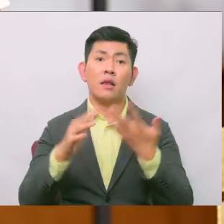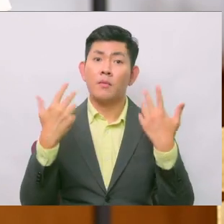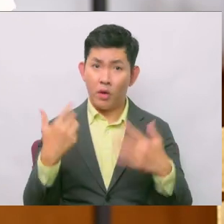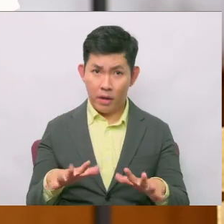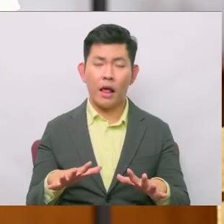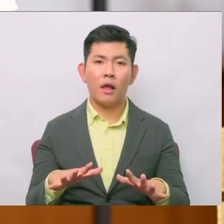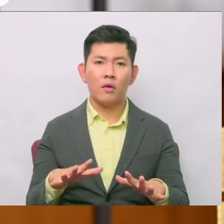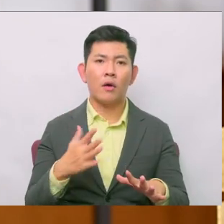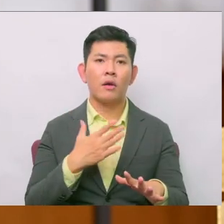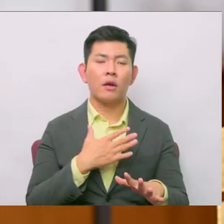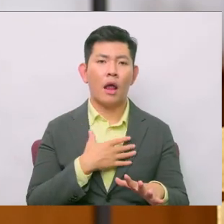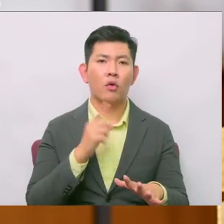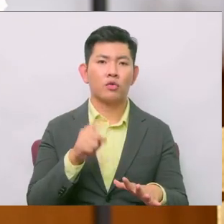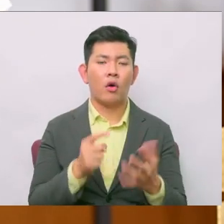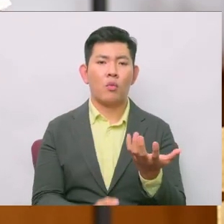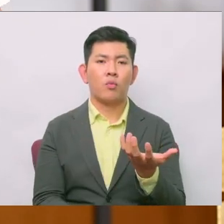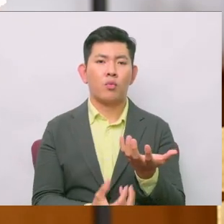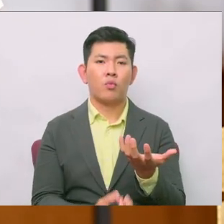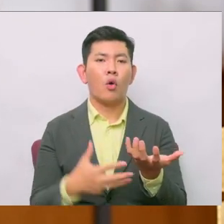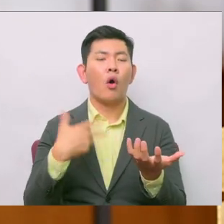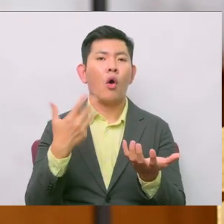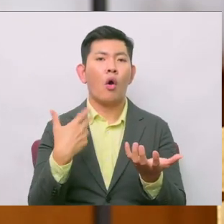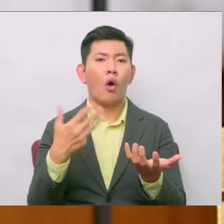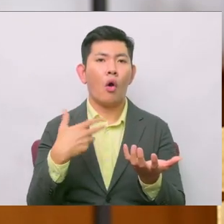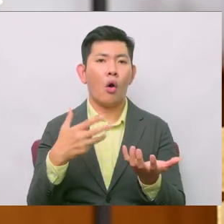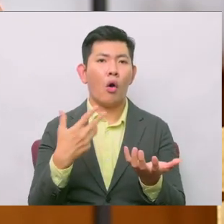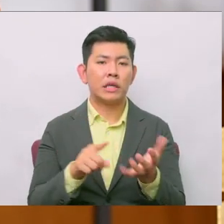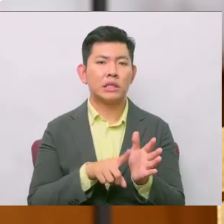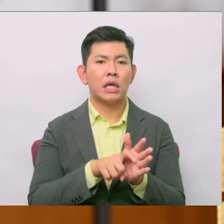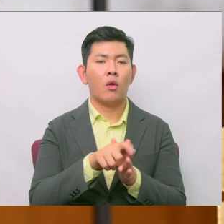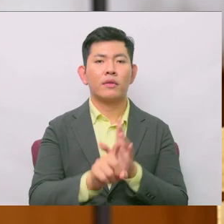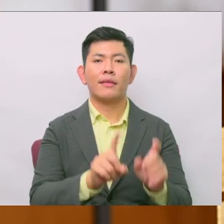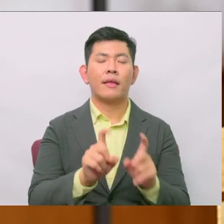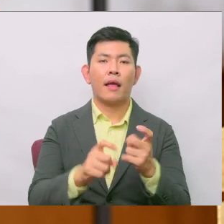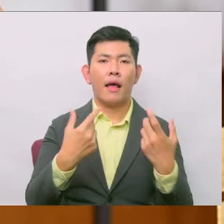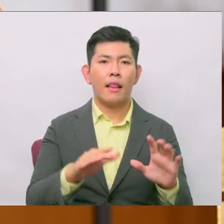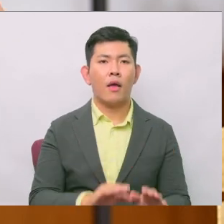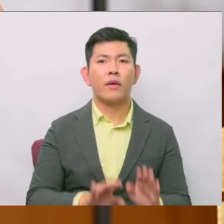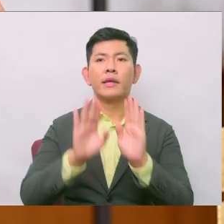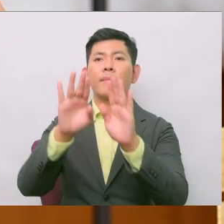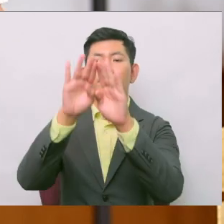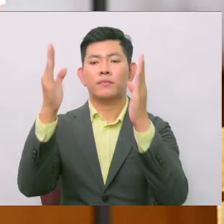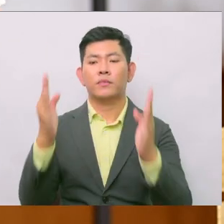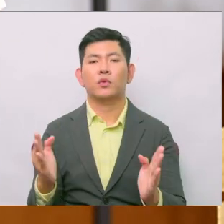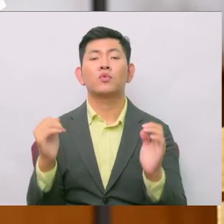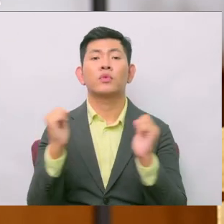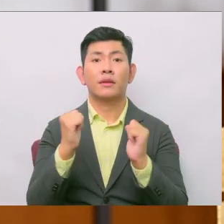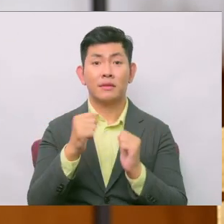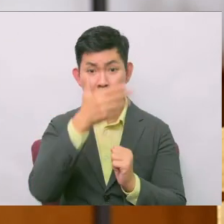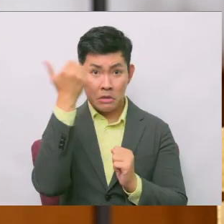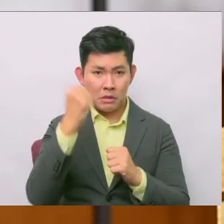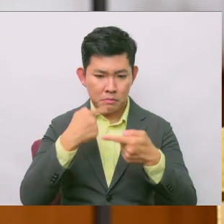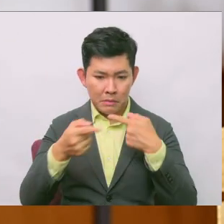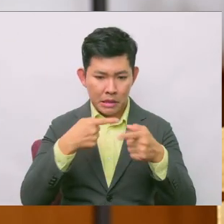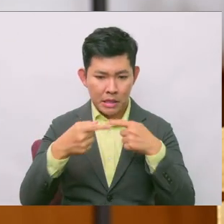ราก็อุ่นลูกประคบอีกรอบนึงนะคะเพื่อฆ่าเชื้อนะคะแล้วเราค่อยเก็บใส่ถุงมัดปากให้แน่นนะคะเ